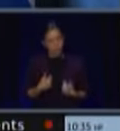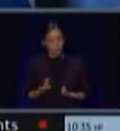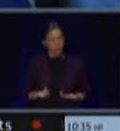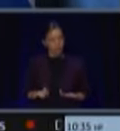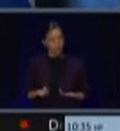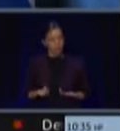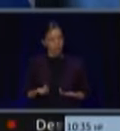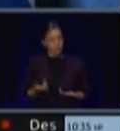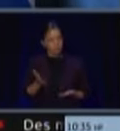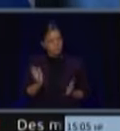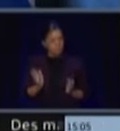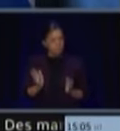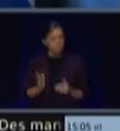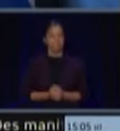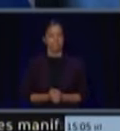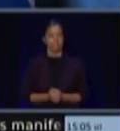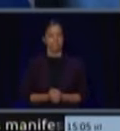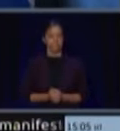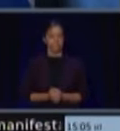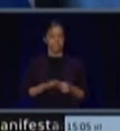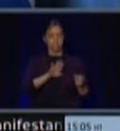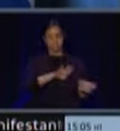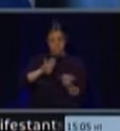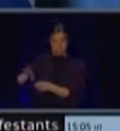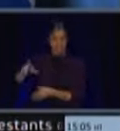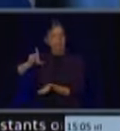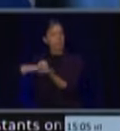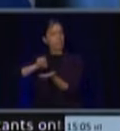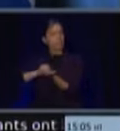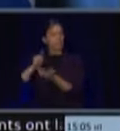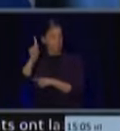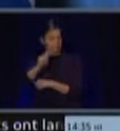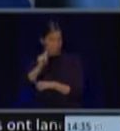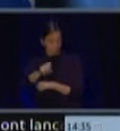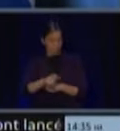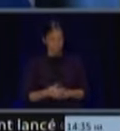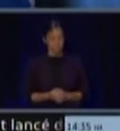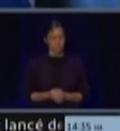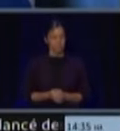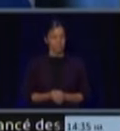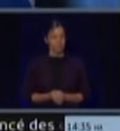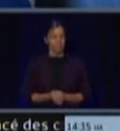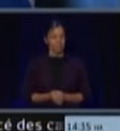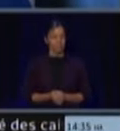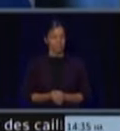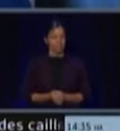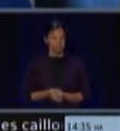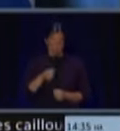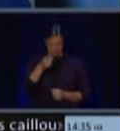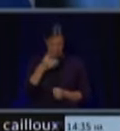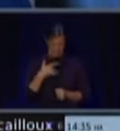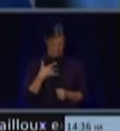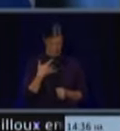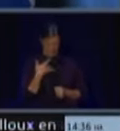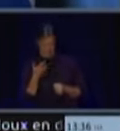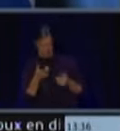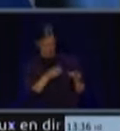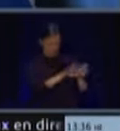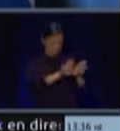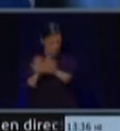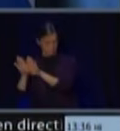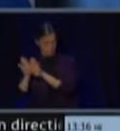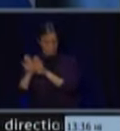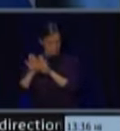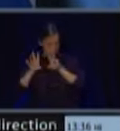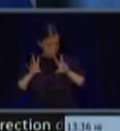vous trois. Vous semblez écarter l'idée d'un nouveau confinement et vous dites qu'il faut s'habituer à voir plus de personnes hospitalisées. Mais y